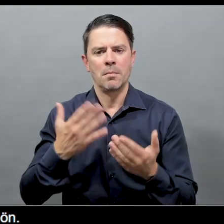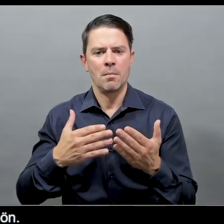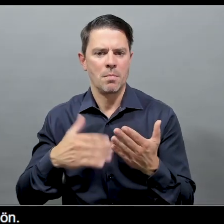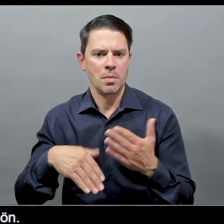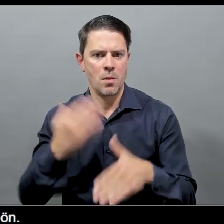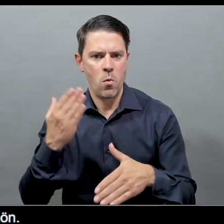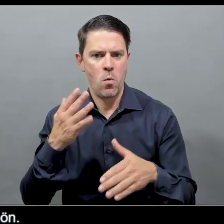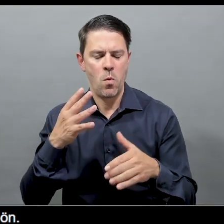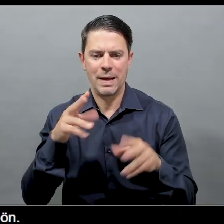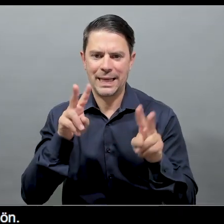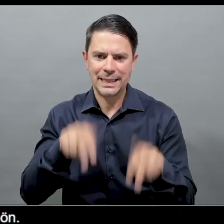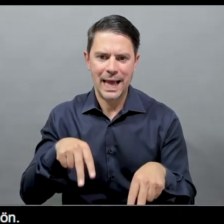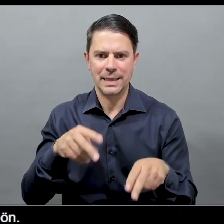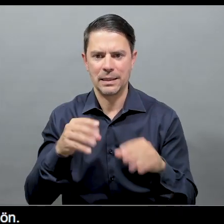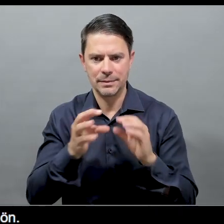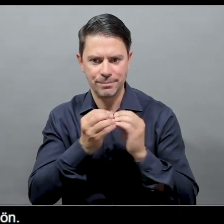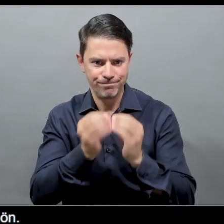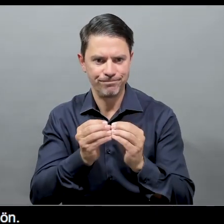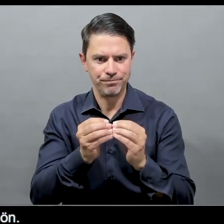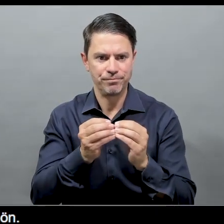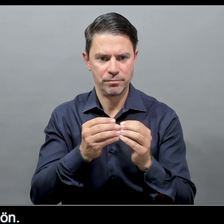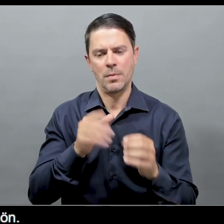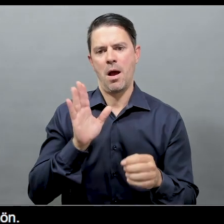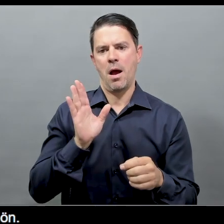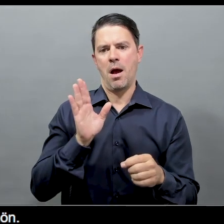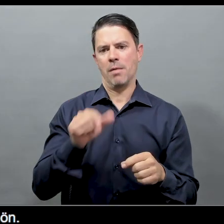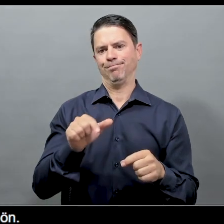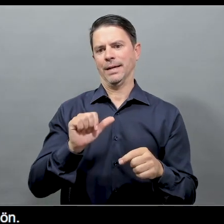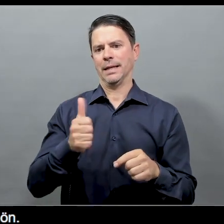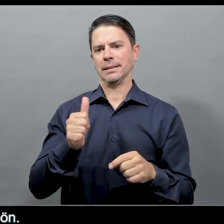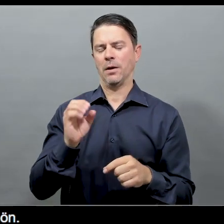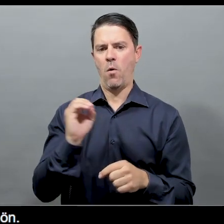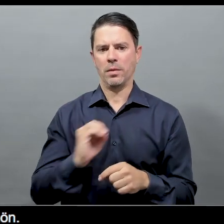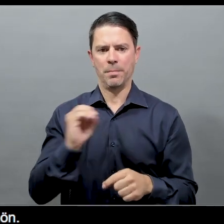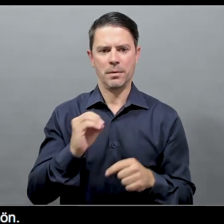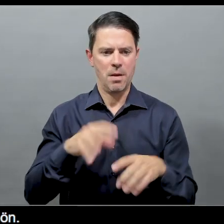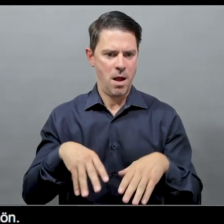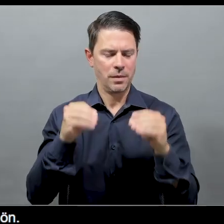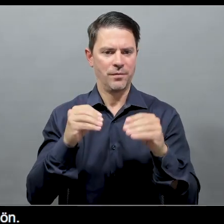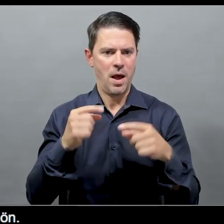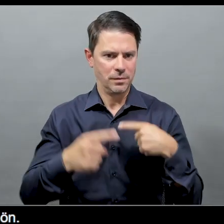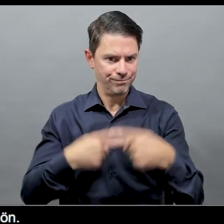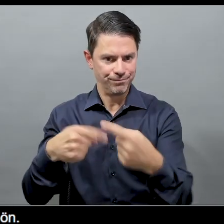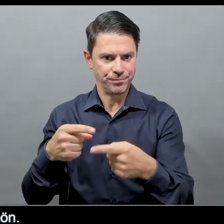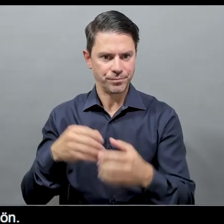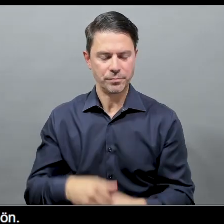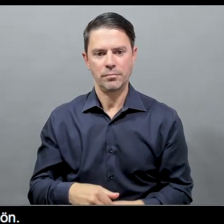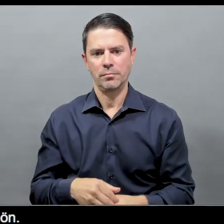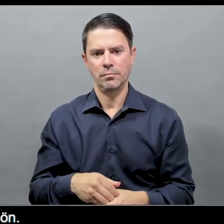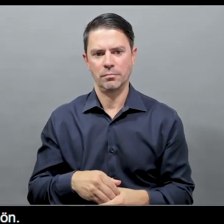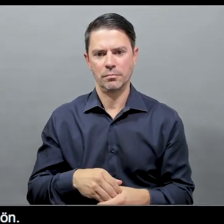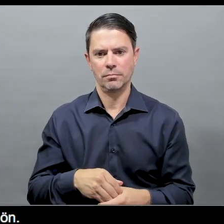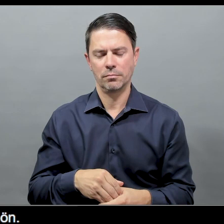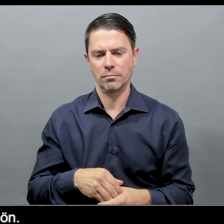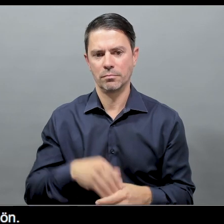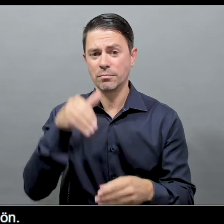das gilt ab dem 1.10. Das ist also die neue Rechtsgrundlage. Und deshalb stellen wir das auch in Bayern rechtlich betrachtet auf neue Füße. Ist gleich die